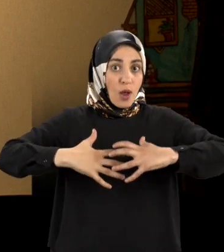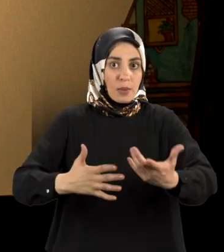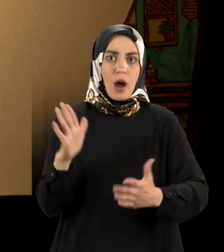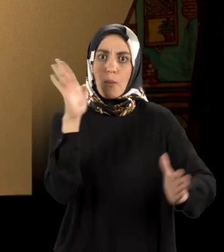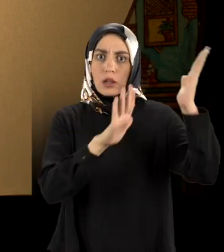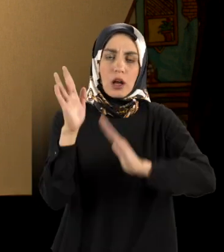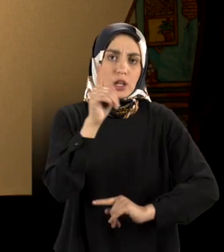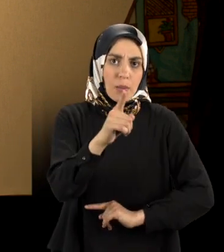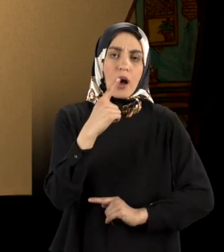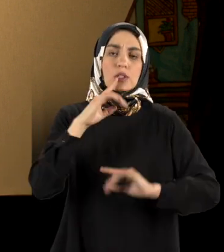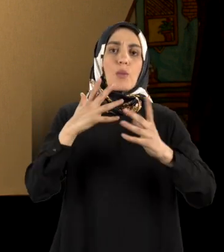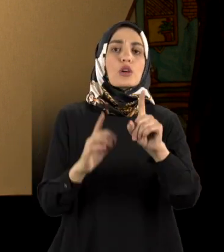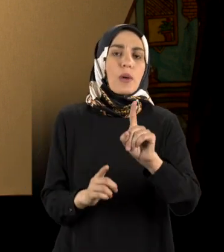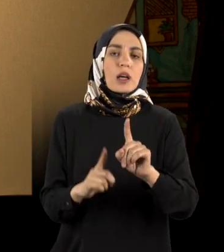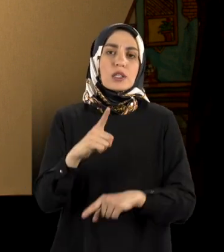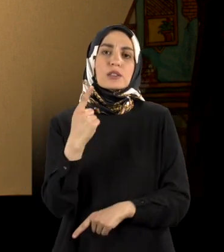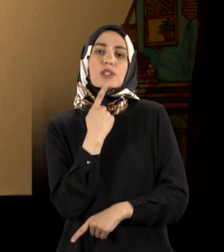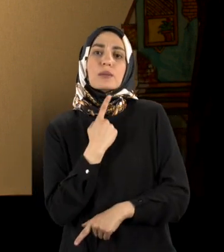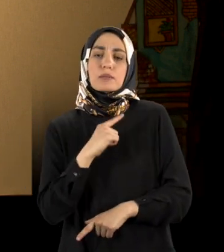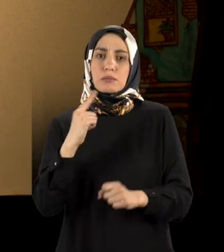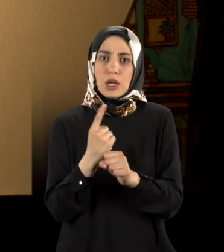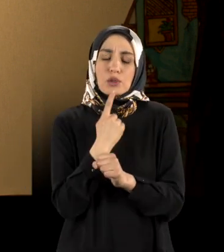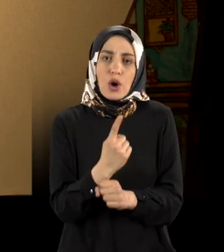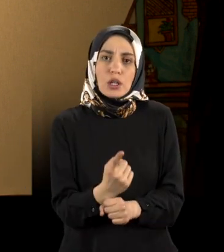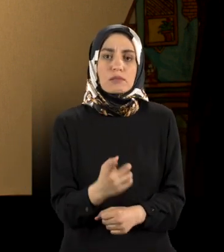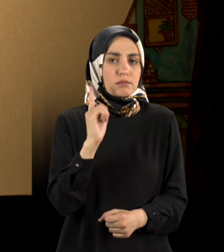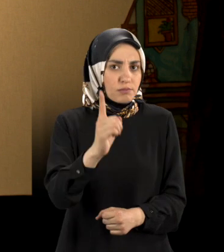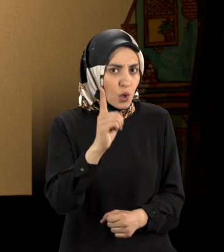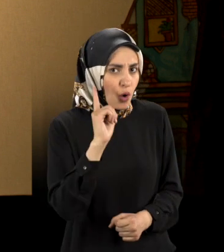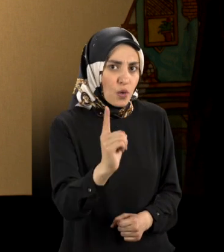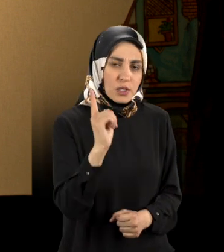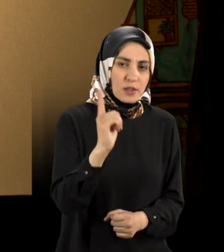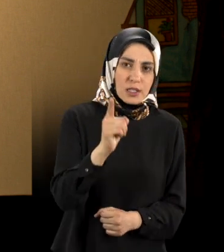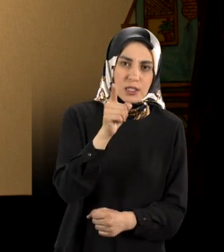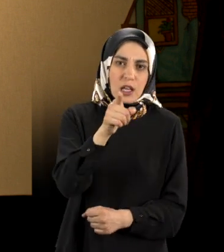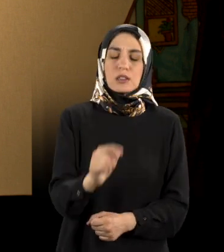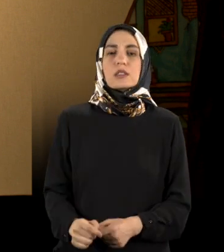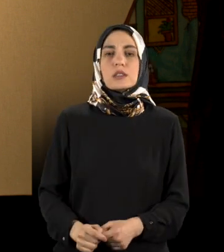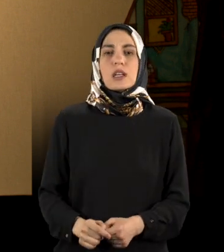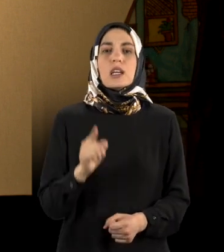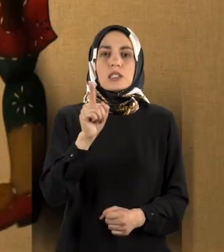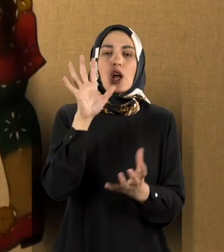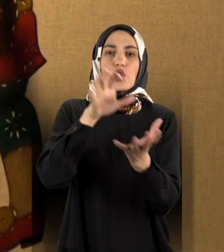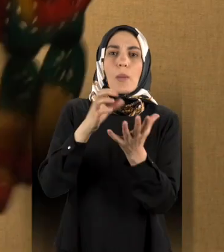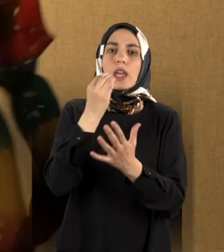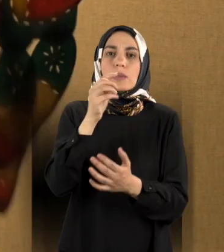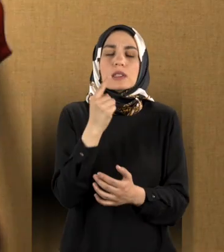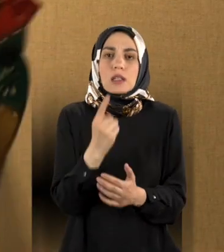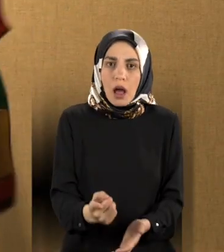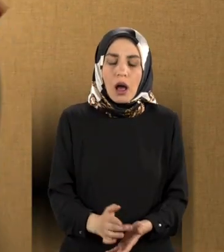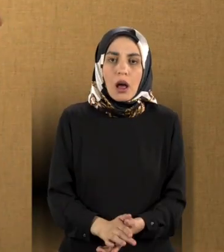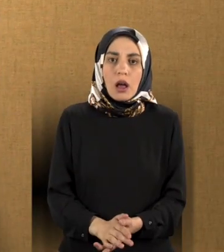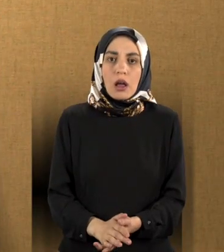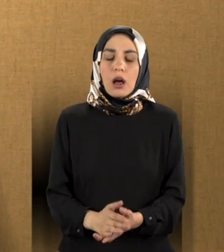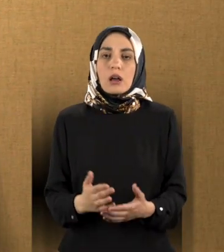beklemişsin bak bak bir şey mi söyledim köftehour köftehour sensin Sen